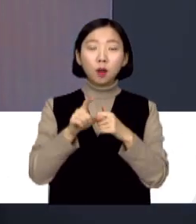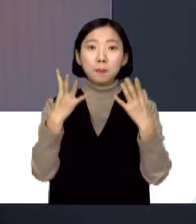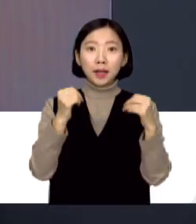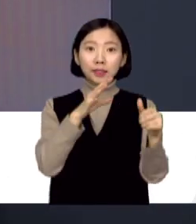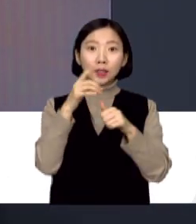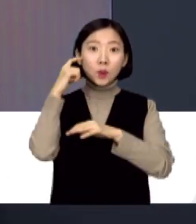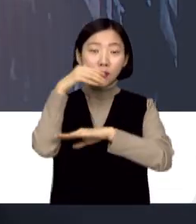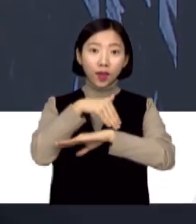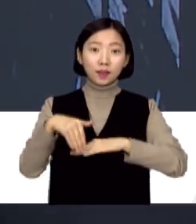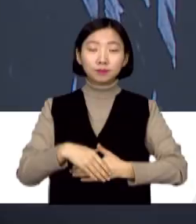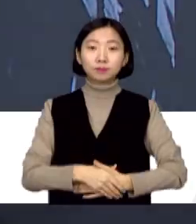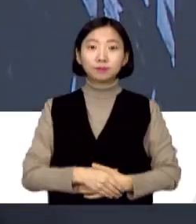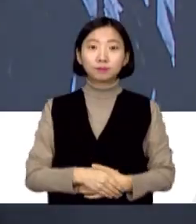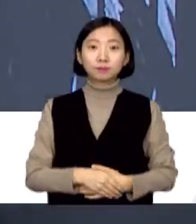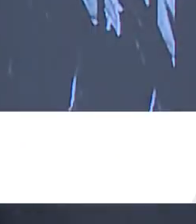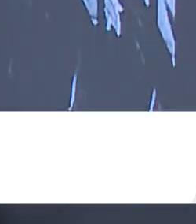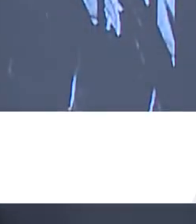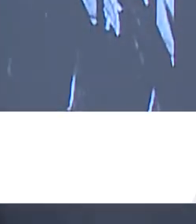분야에 폭넓게 적용될 것으로 기대됩니다